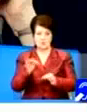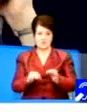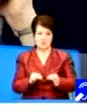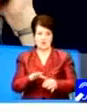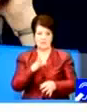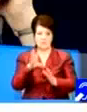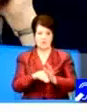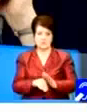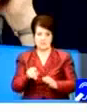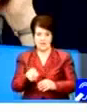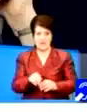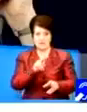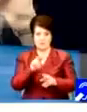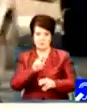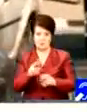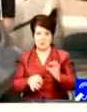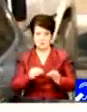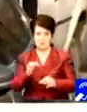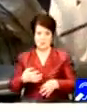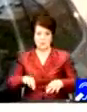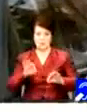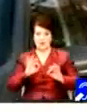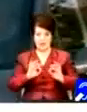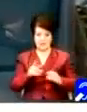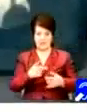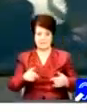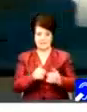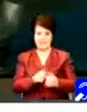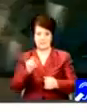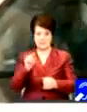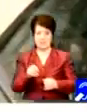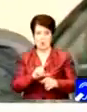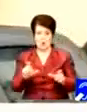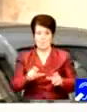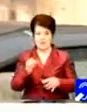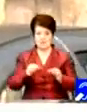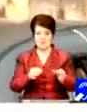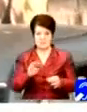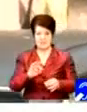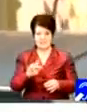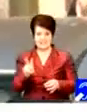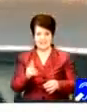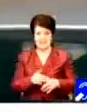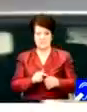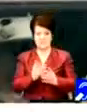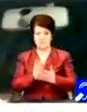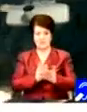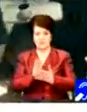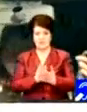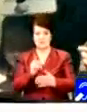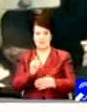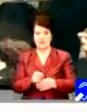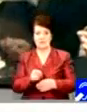fost plasată joia trecută sub control judiciar de procurorii secției speciale pentru magistrați. Chioveș este acuzată de abuz în serviciu, luare de mită